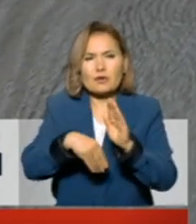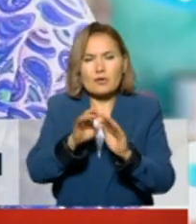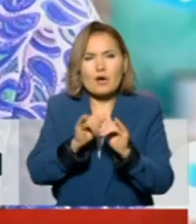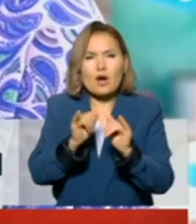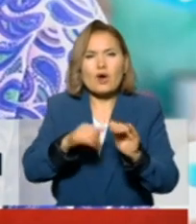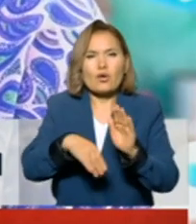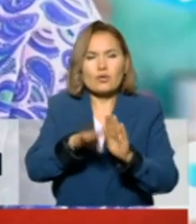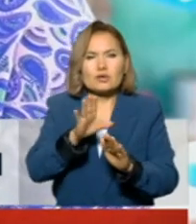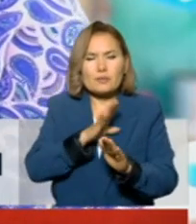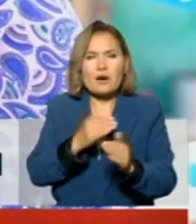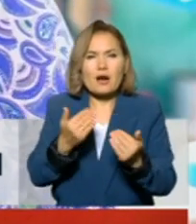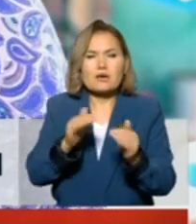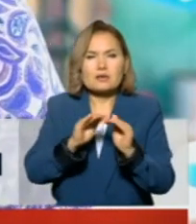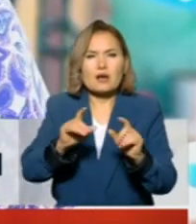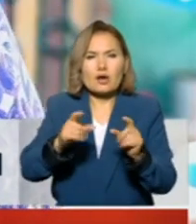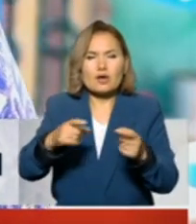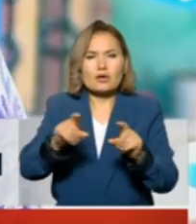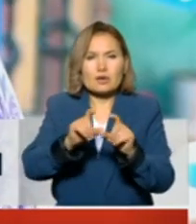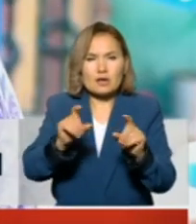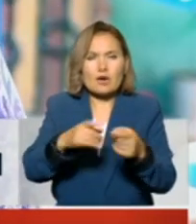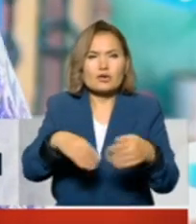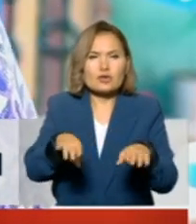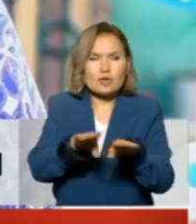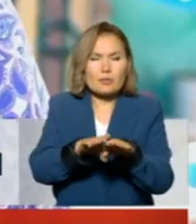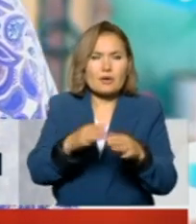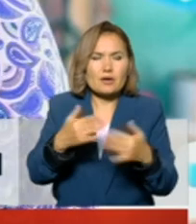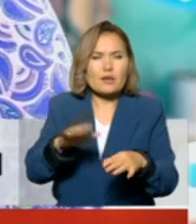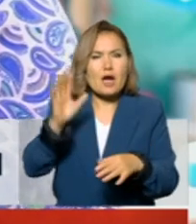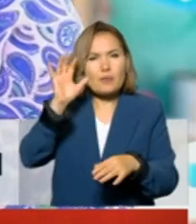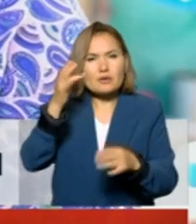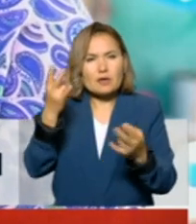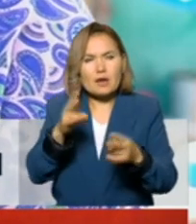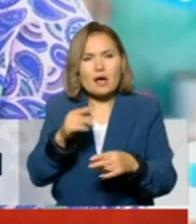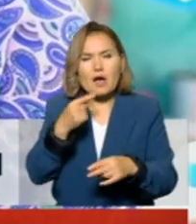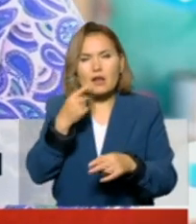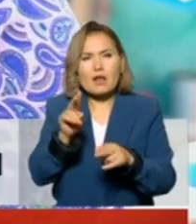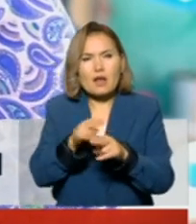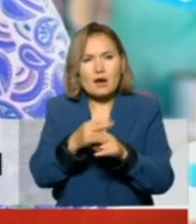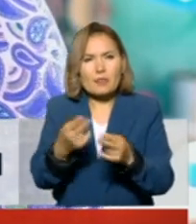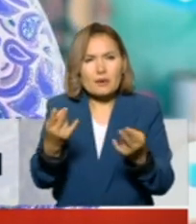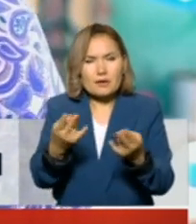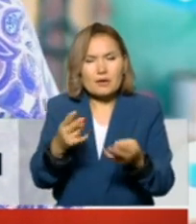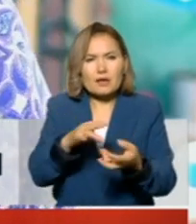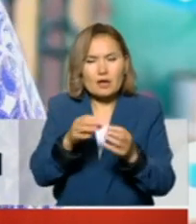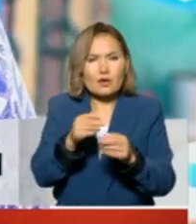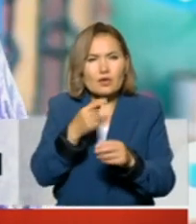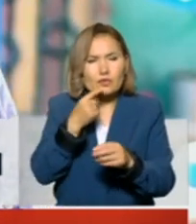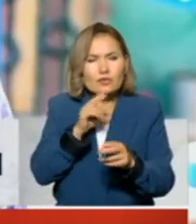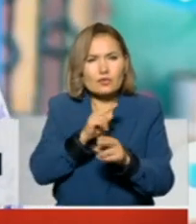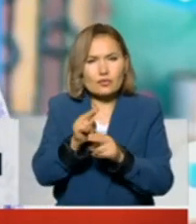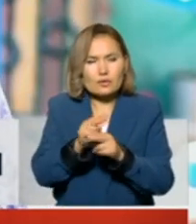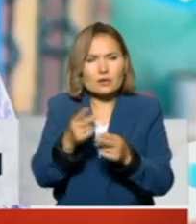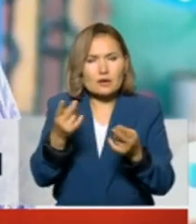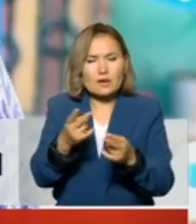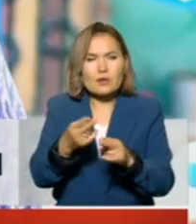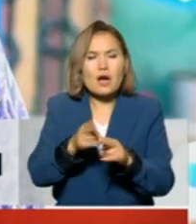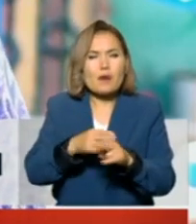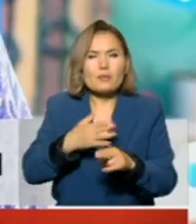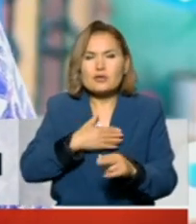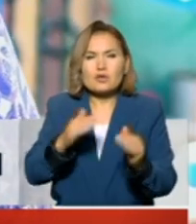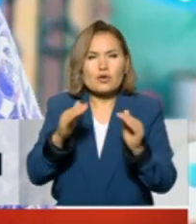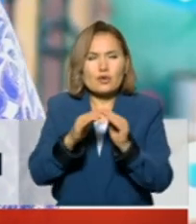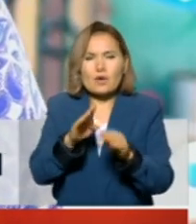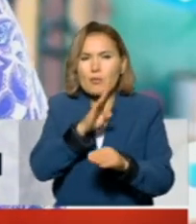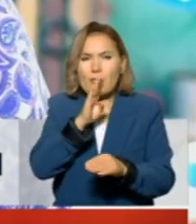жүр. Жабылып қалса, если бұларға психолог керек, логопед керек, мысалға ше. Біз оны үйде,